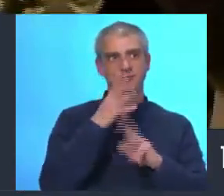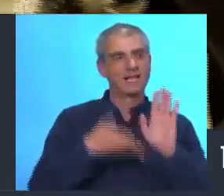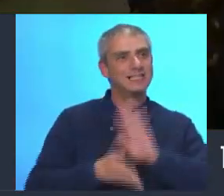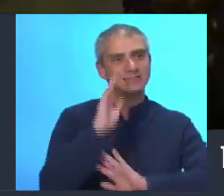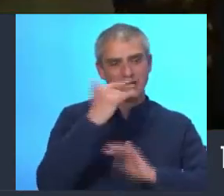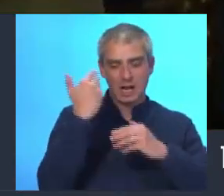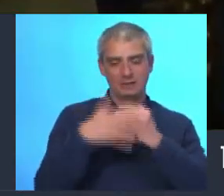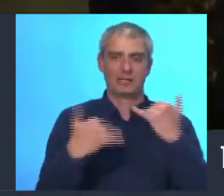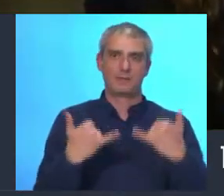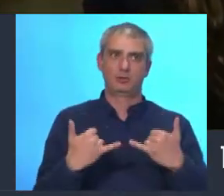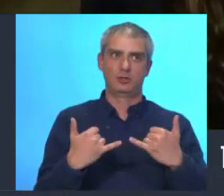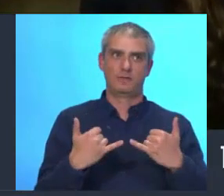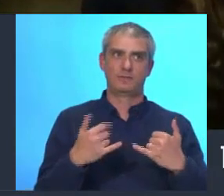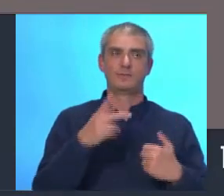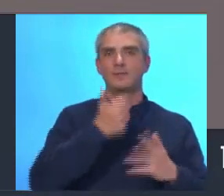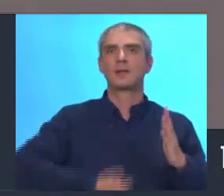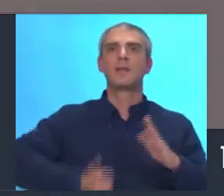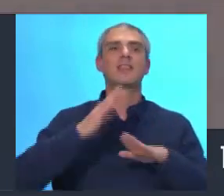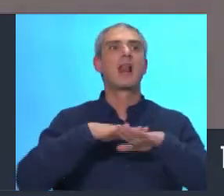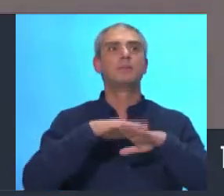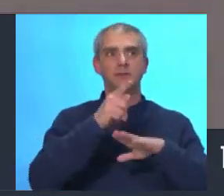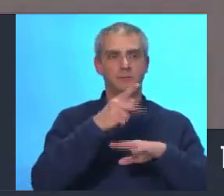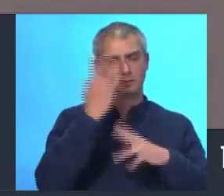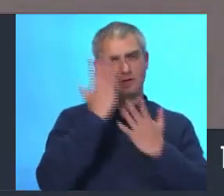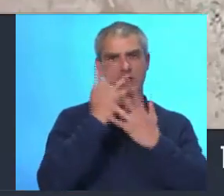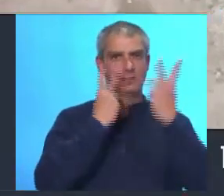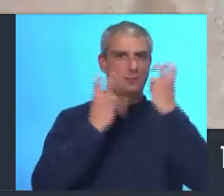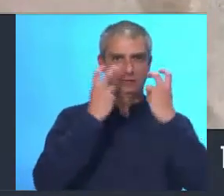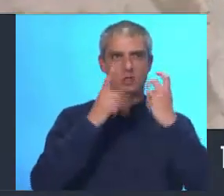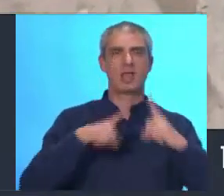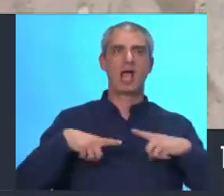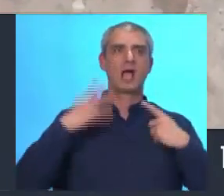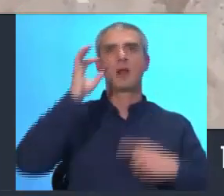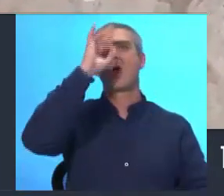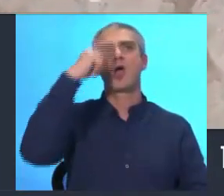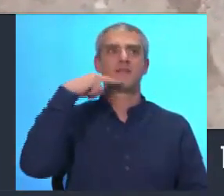ב-1:20, זאת אומרת, ה-EVA צריך להסתיים עכשיו. לרוי נאור, מנהל המשימה, ניסיון עשיר בכל הנוגע לחיים על המאדים.